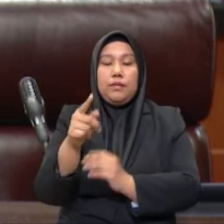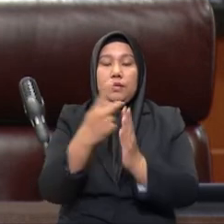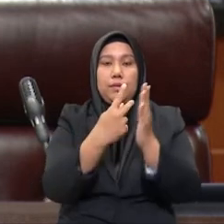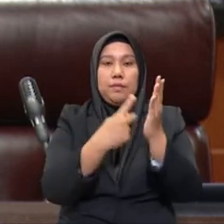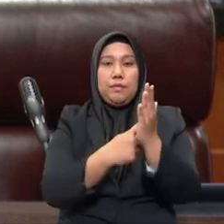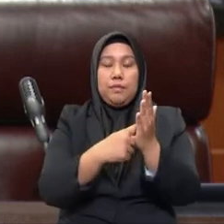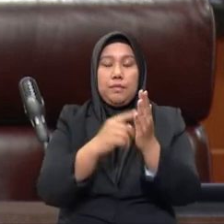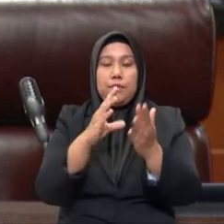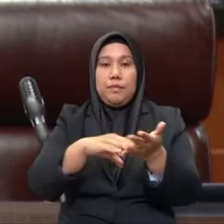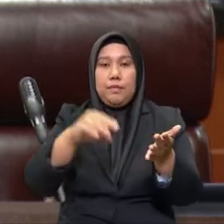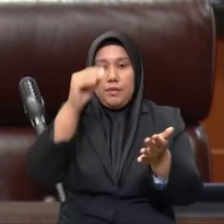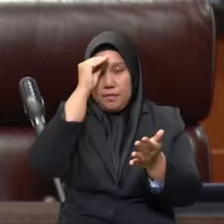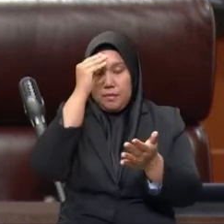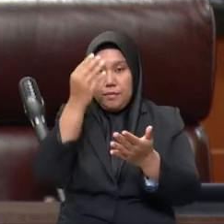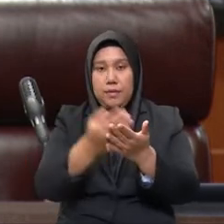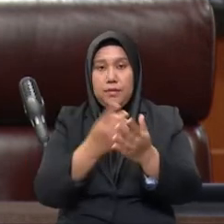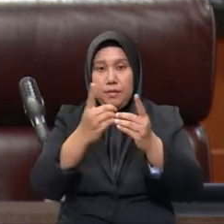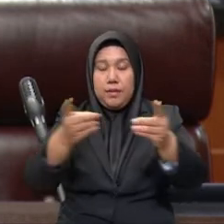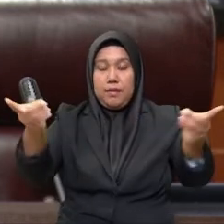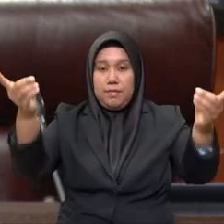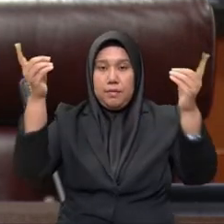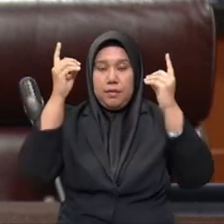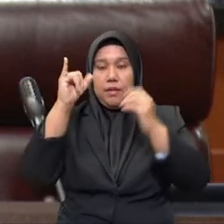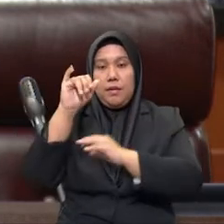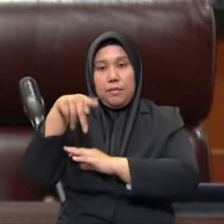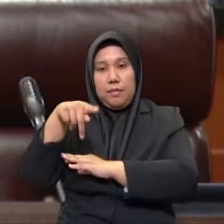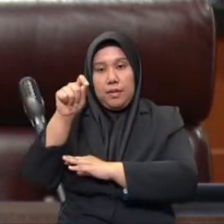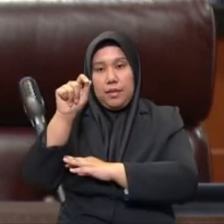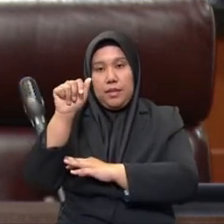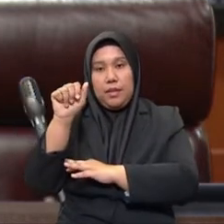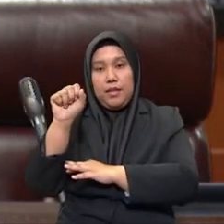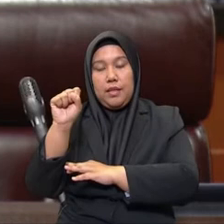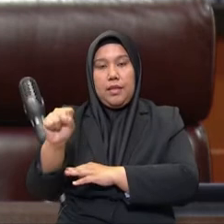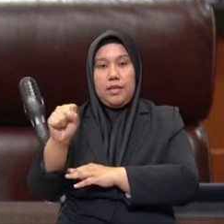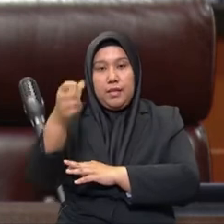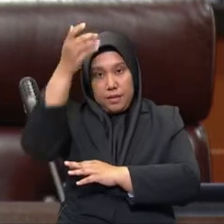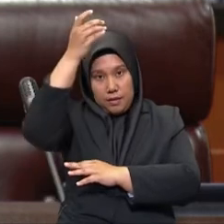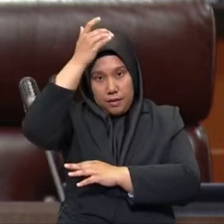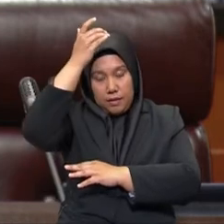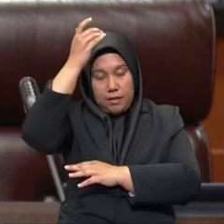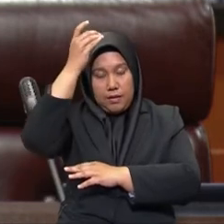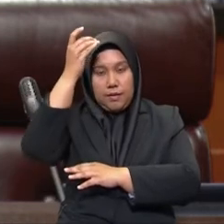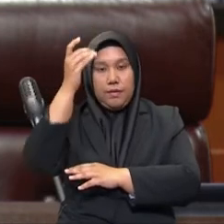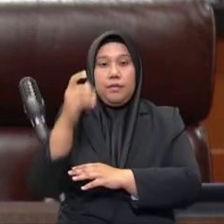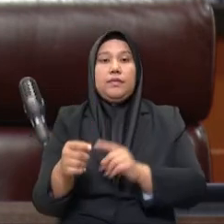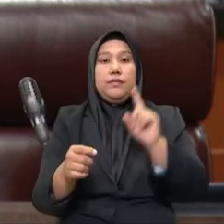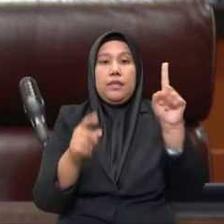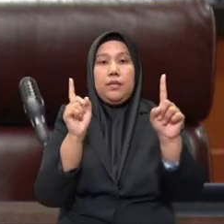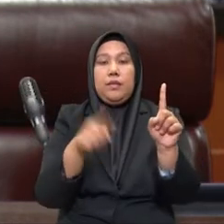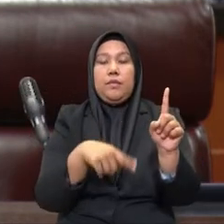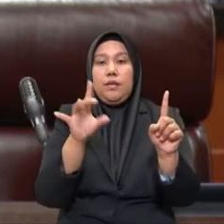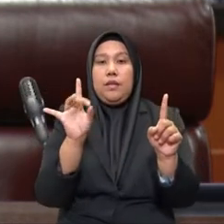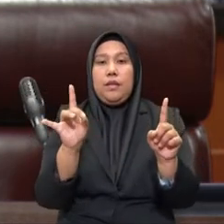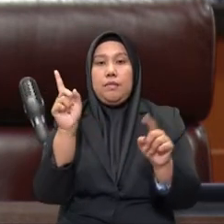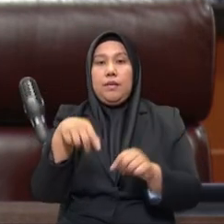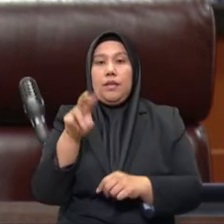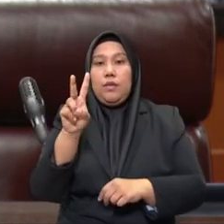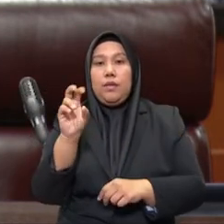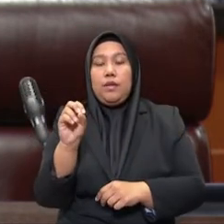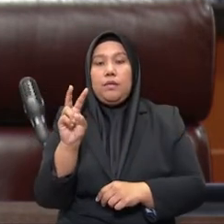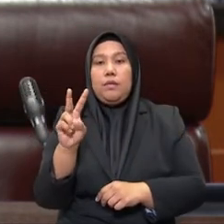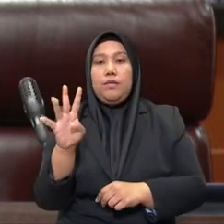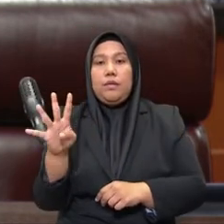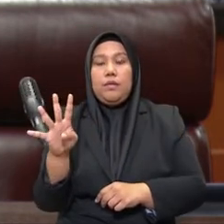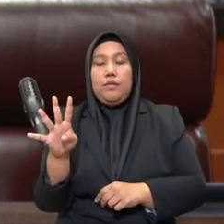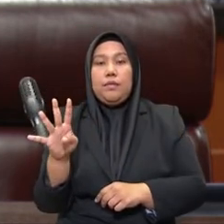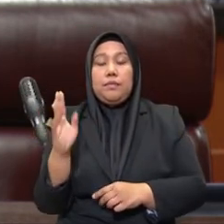kejururawatan peringkat diploma di IPTS berkuat kuasa mulai 1 Ogos 2024.